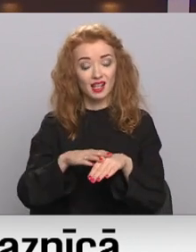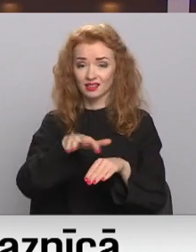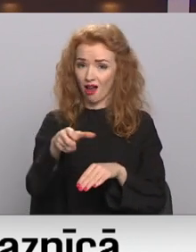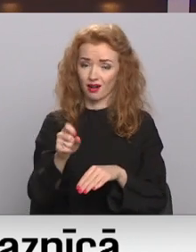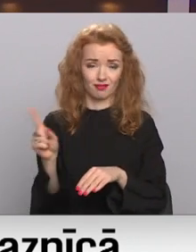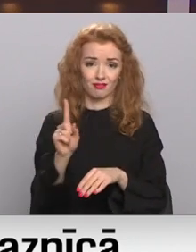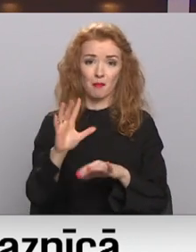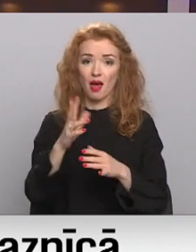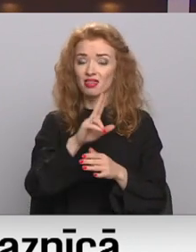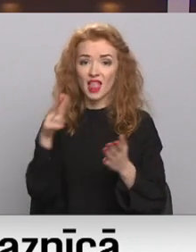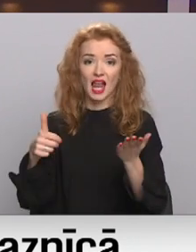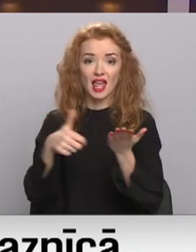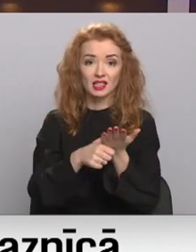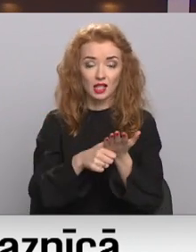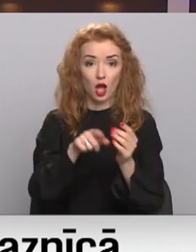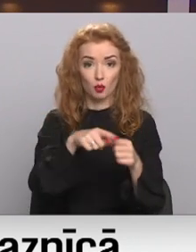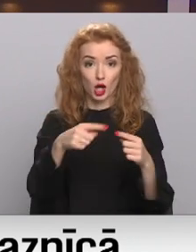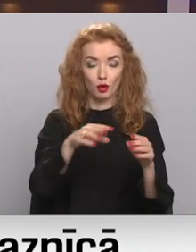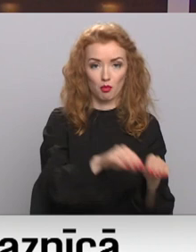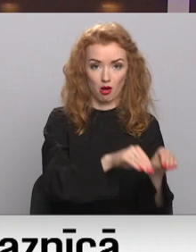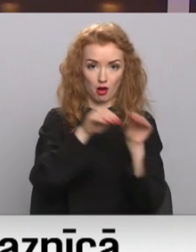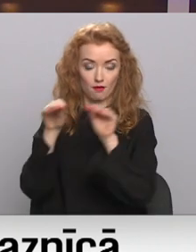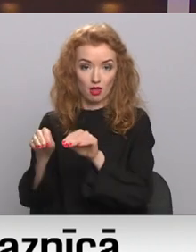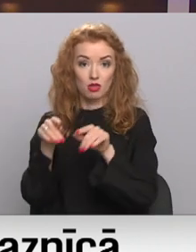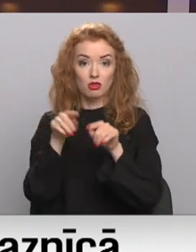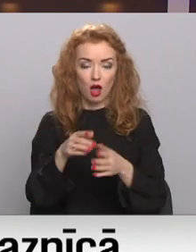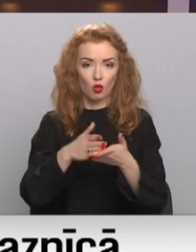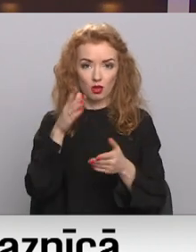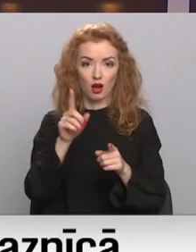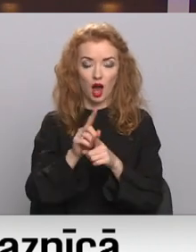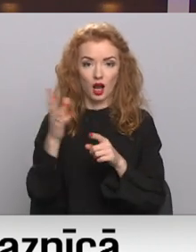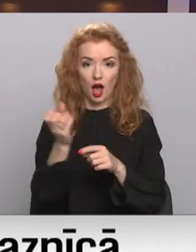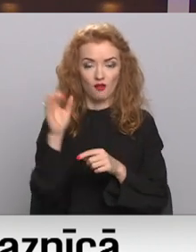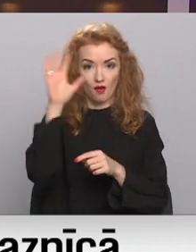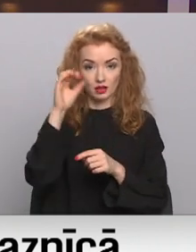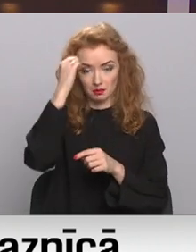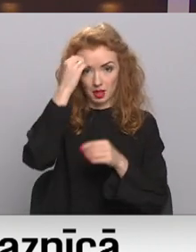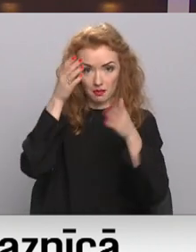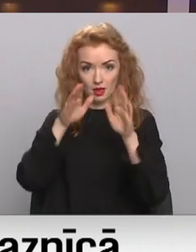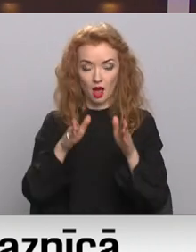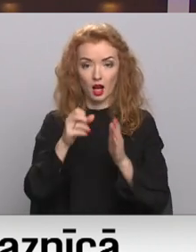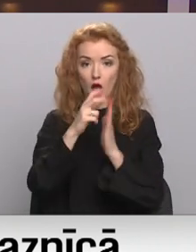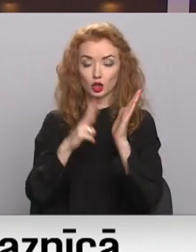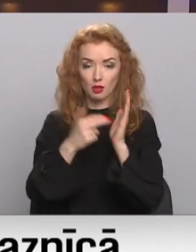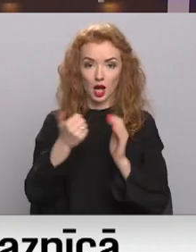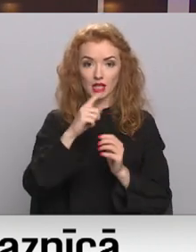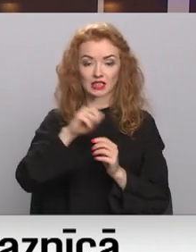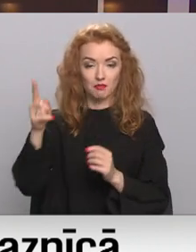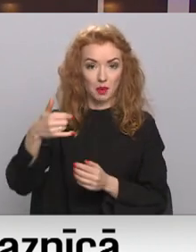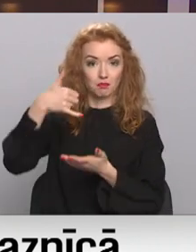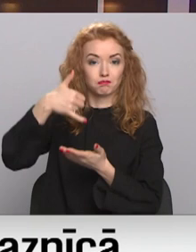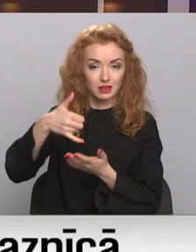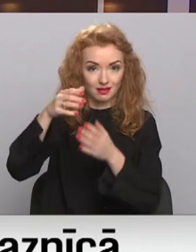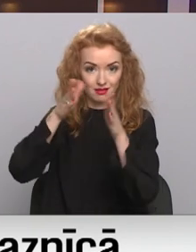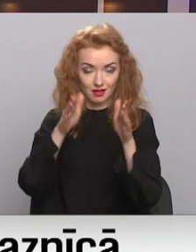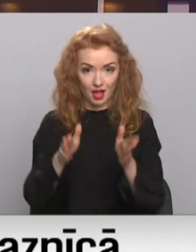gan ir nereģistrēta priekšmetu pārvietošana. Tagad ies arī ar valsts nozīmes mākslas pieminekli 18. Gadsimta biķeri, kas Alsungas